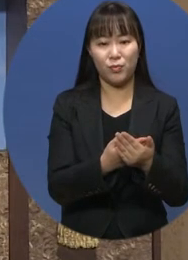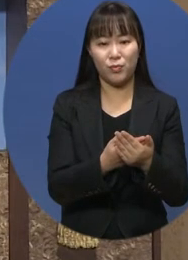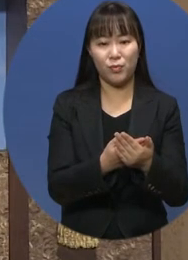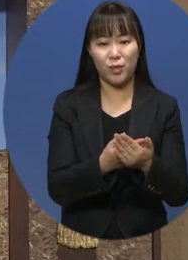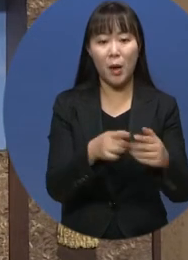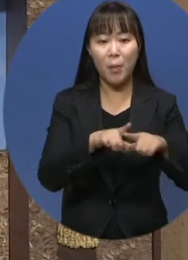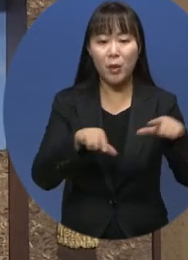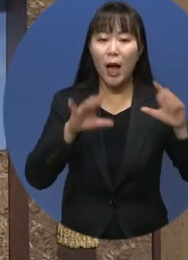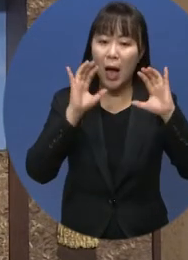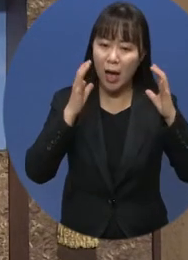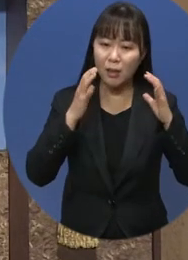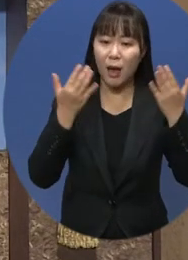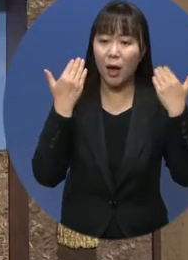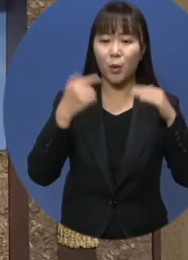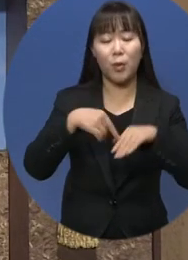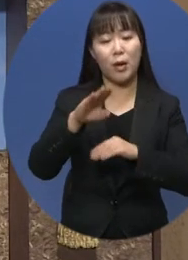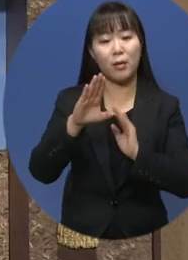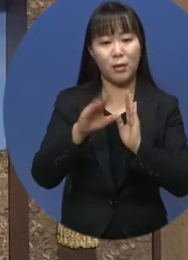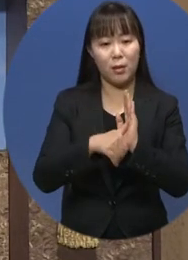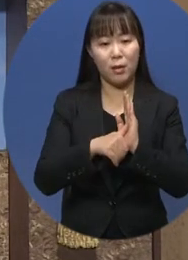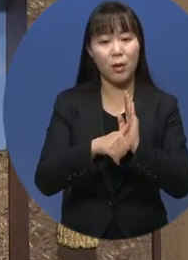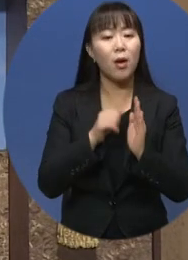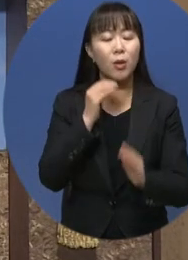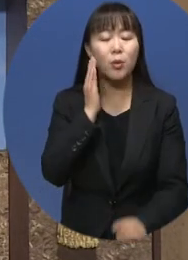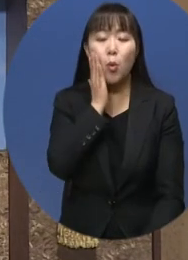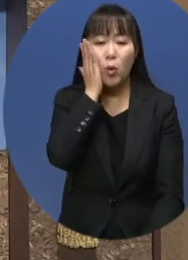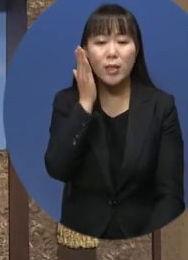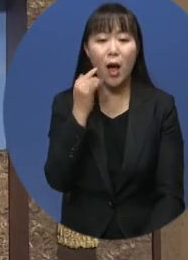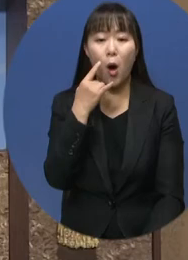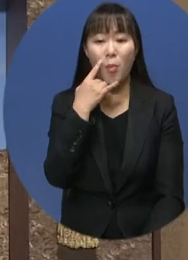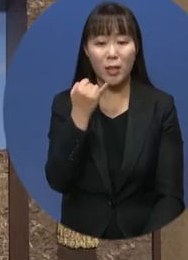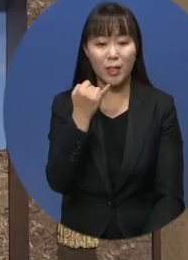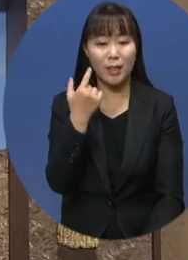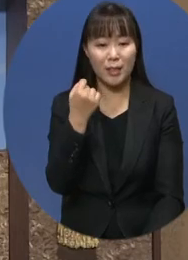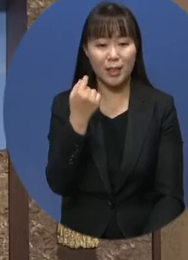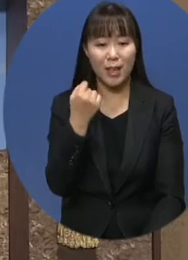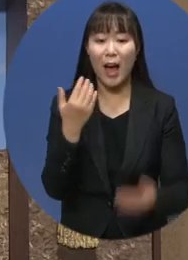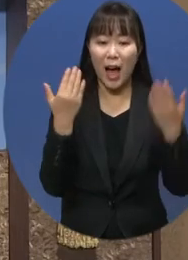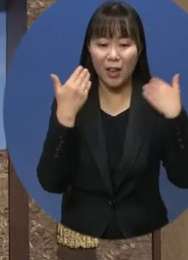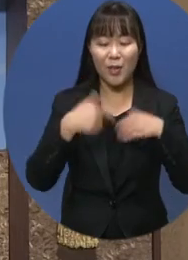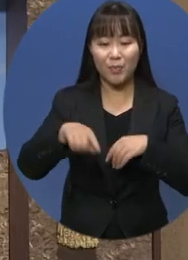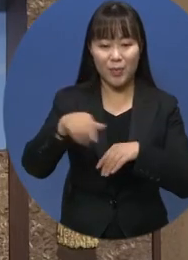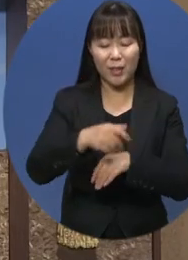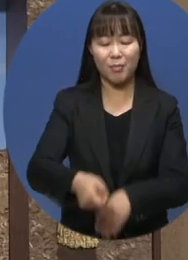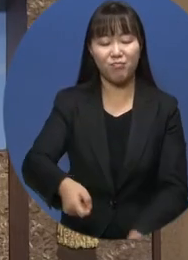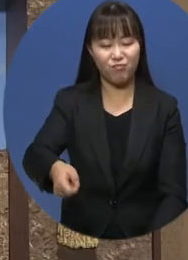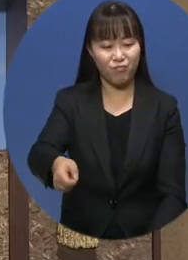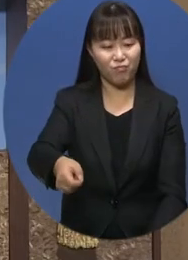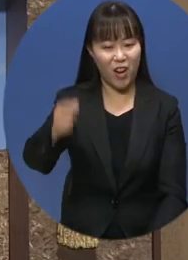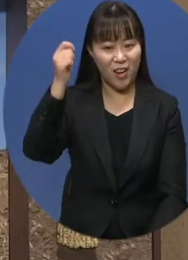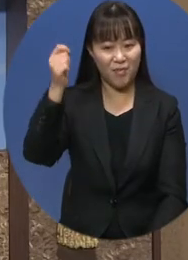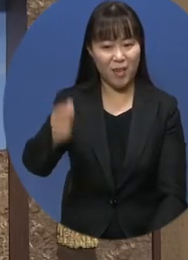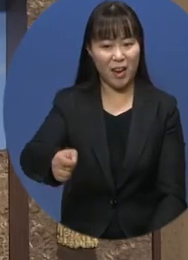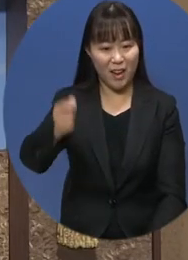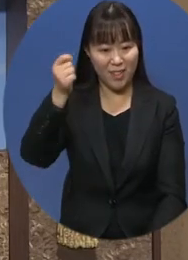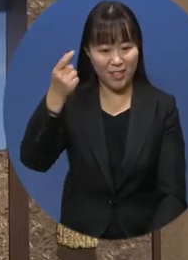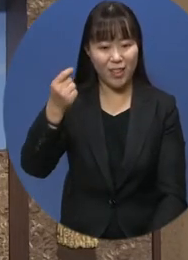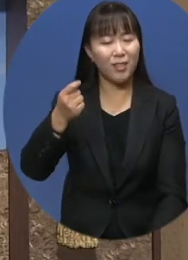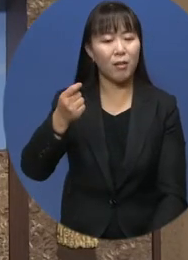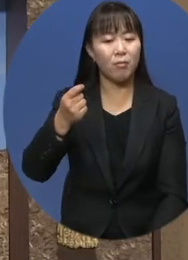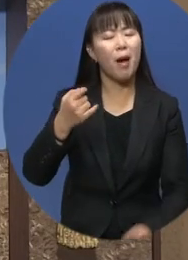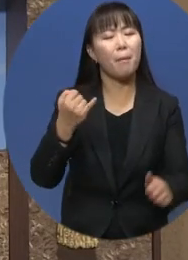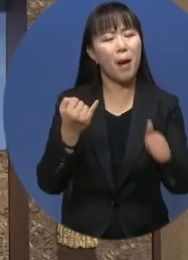아이들이 학교 갈 때 녹색어머니 그래서 아이들 등하교 해야 되거든요 근데 맞벌이 부부가 많다 보니까